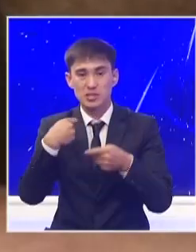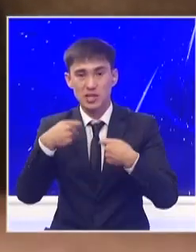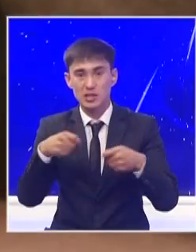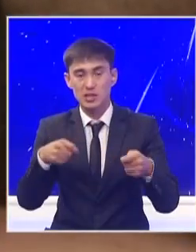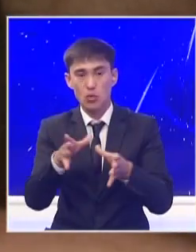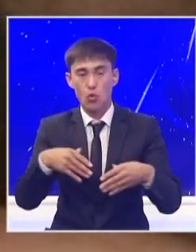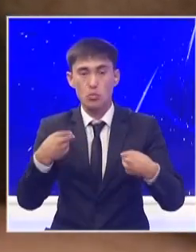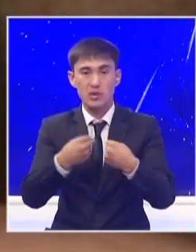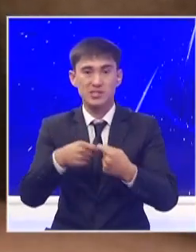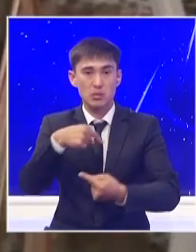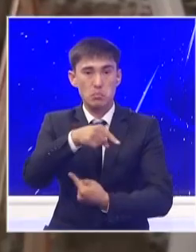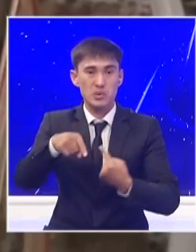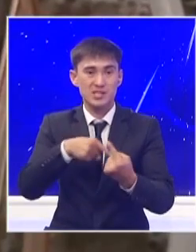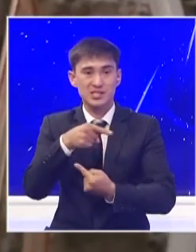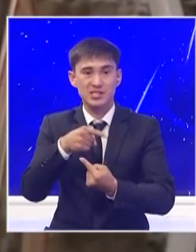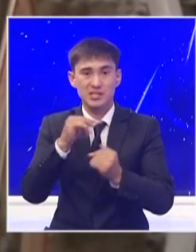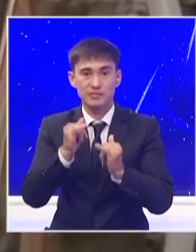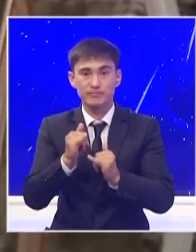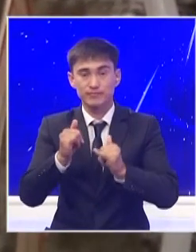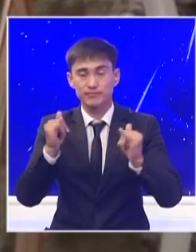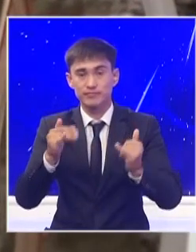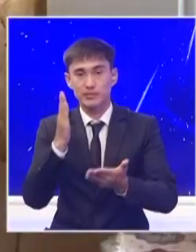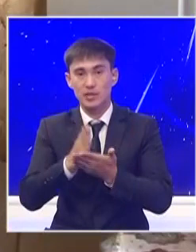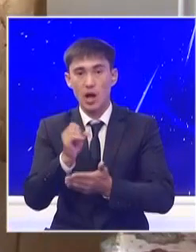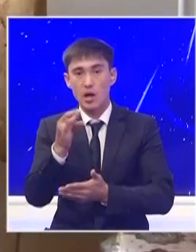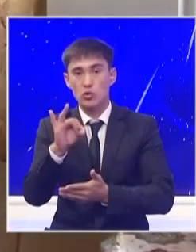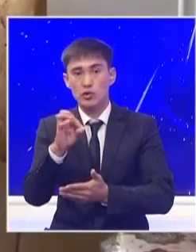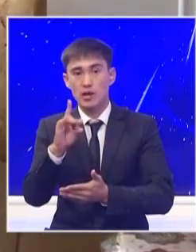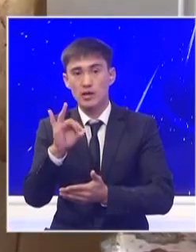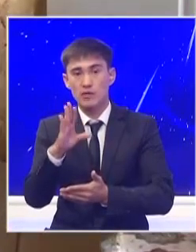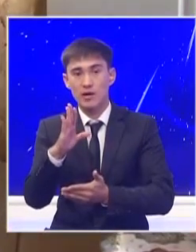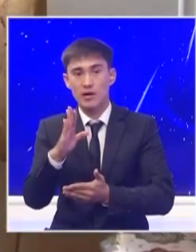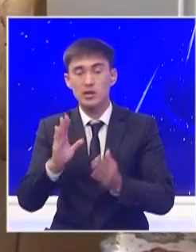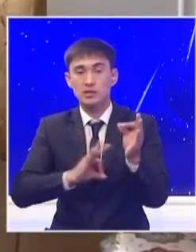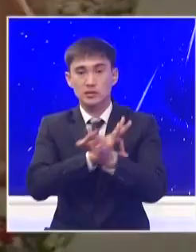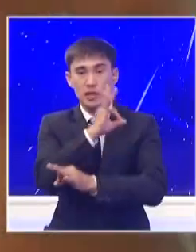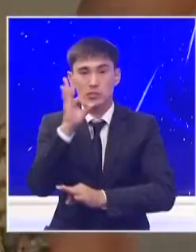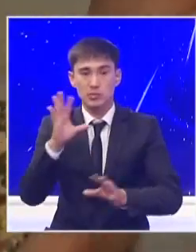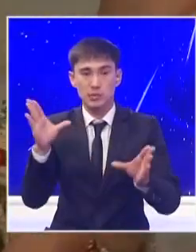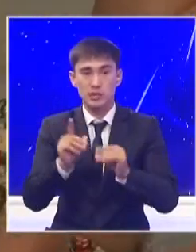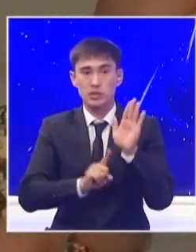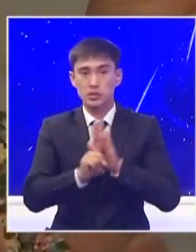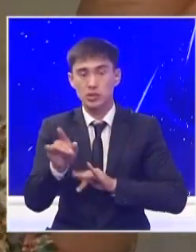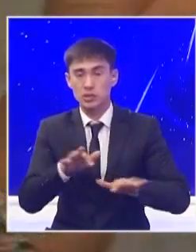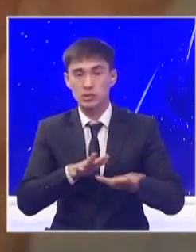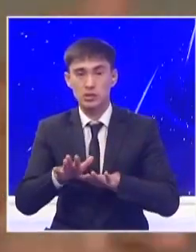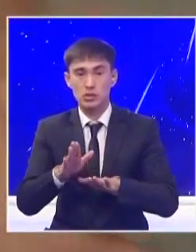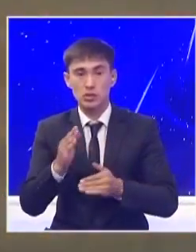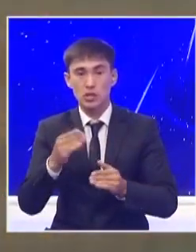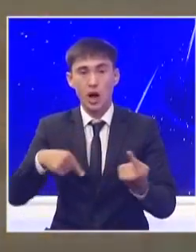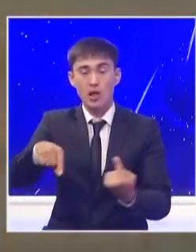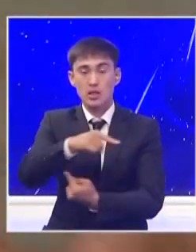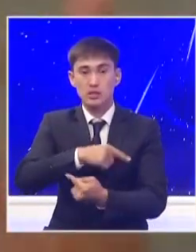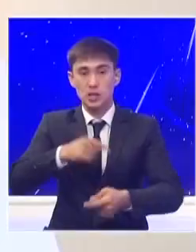бірге отбасылық бизнестің шығыршығын шыр айналдырып жүрген Айгүл Тахирова да таңмен таласа келіп іске кіріседі. Өйткені